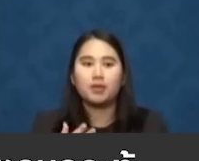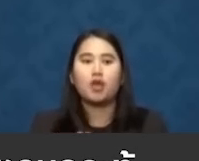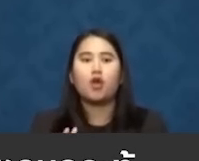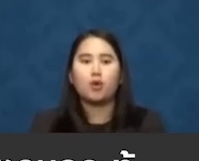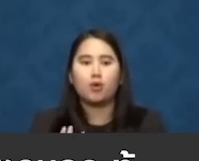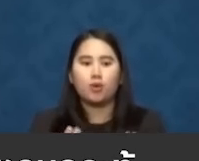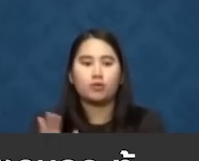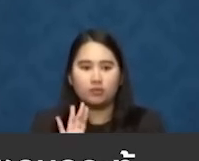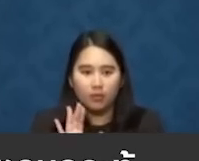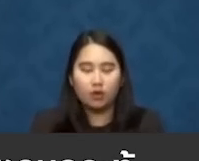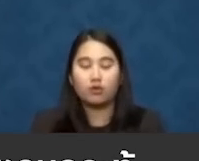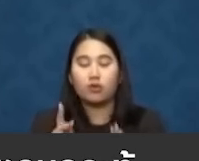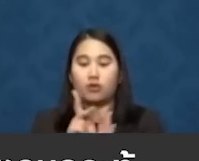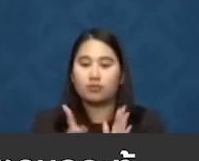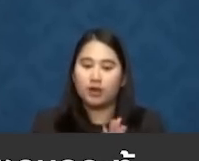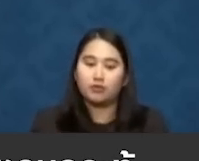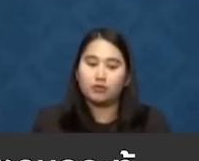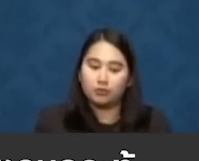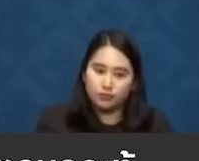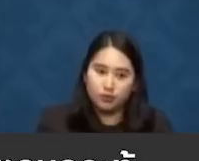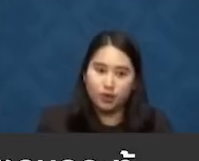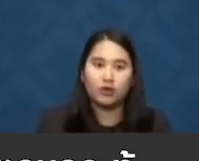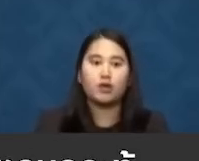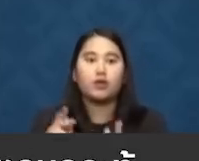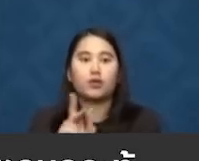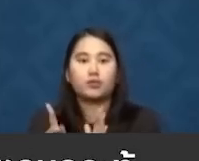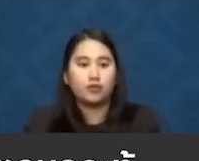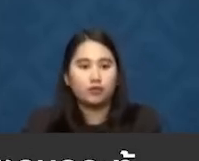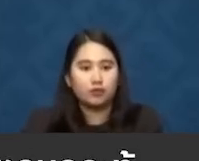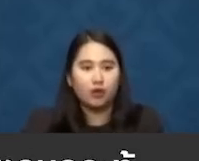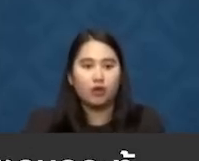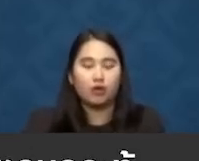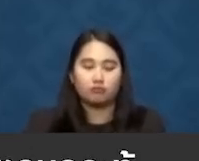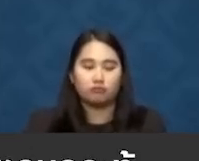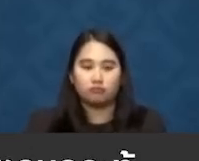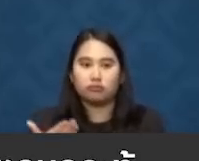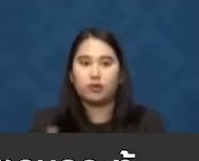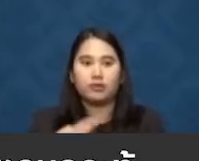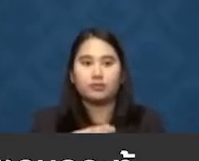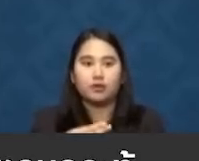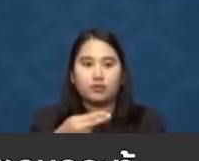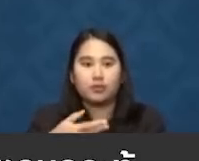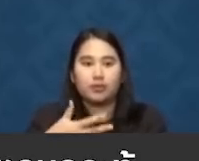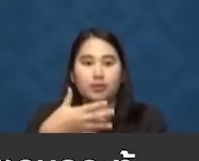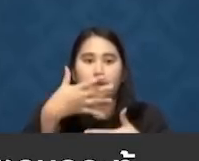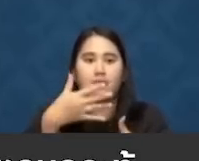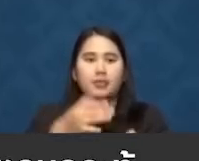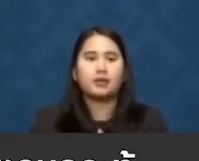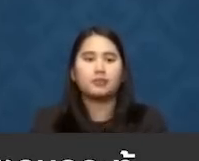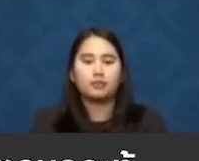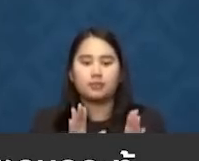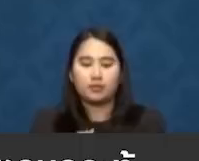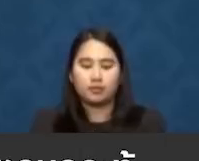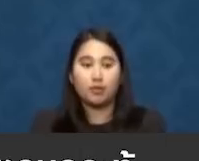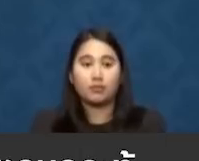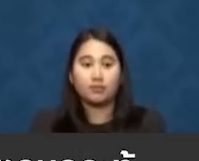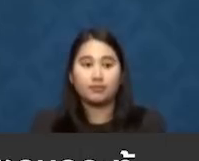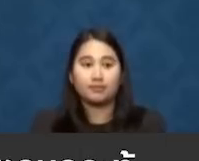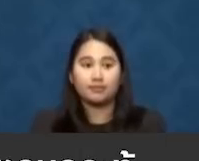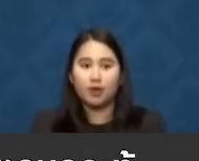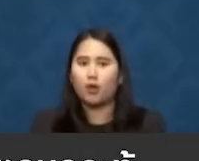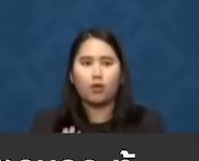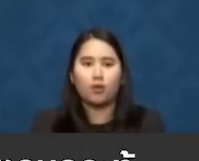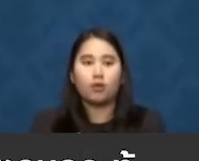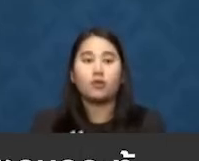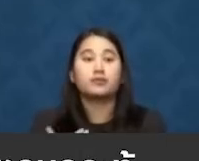ภาคประชาชนจากหมายของกฎหมายของเพื่อนสมาชิกที่เข้าชื่อลงชื่อกันแล้วจะผ่านสภาผู้แทนราษฎรเต็มไปหม